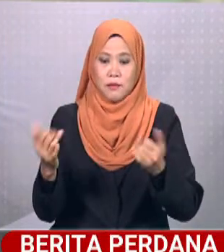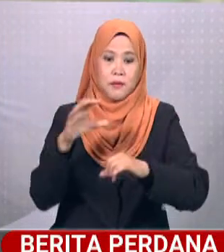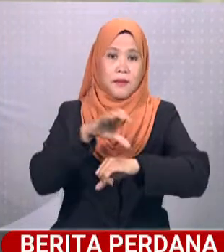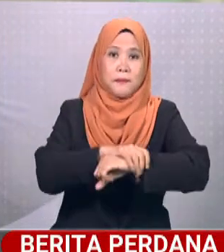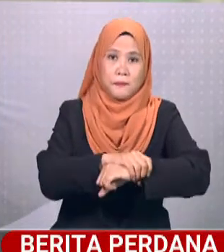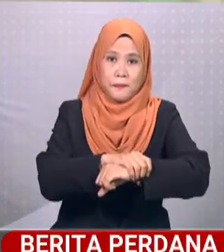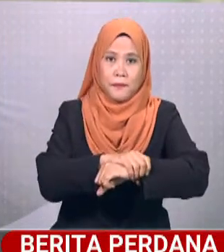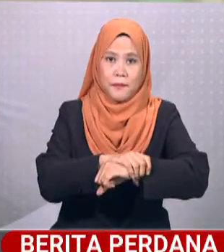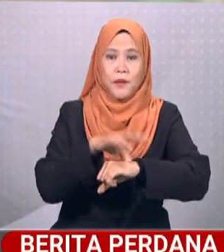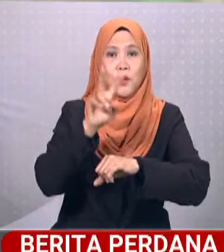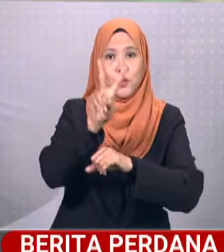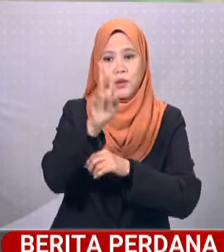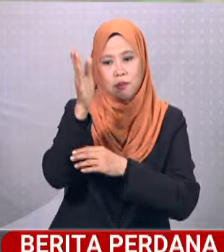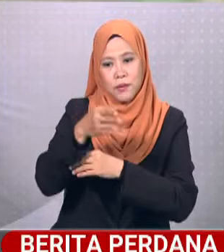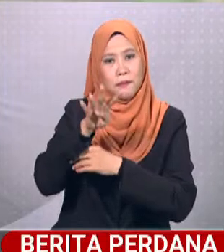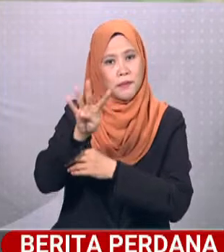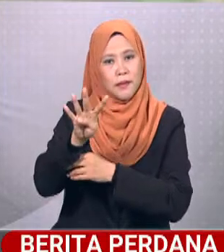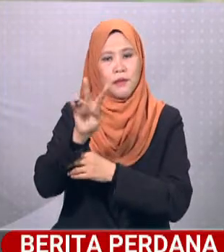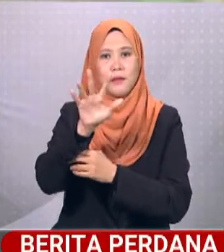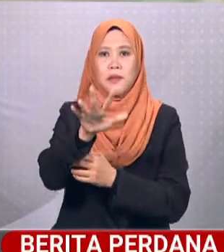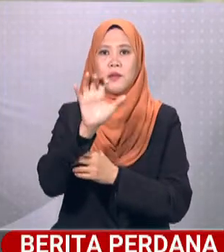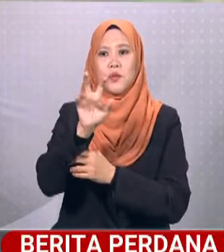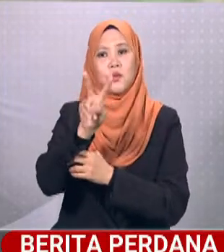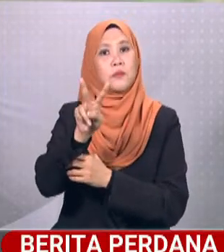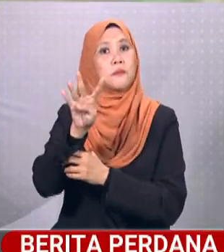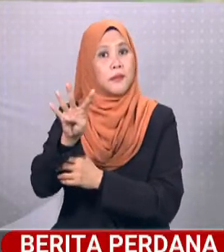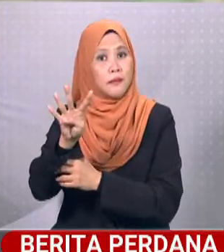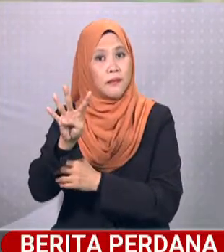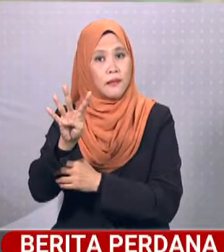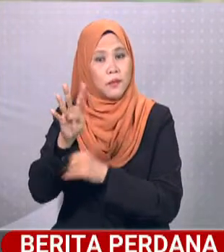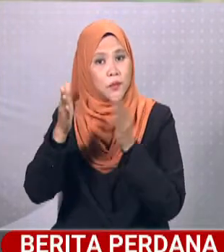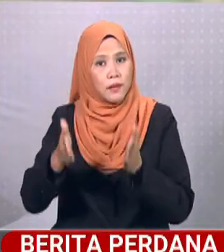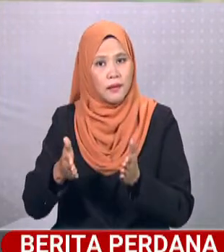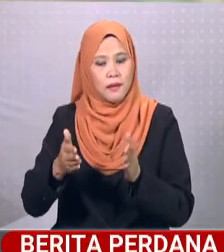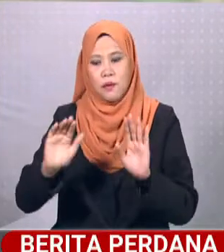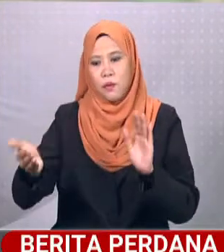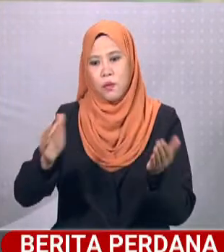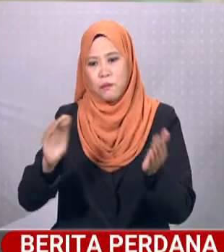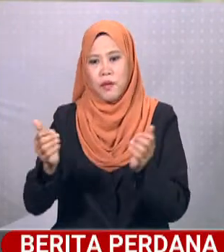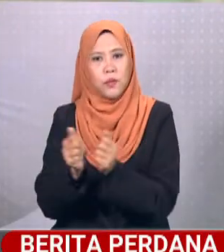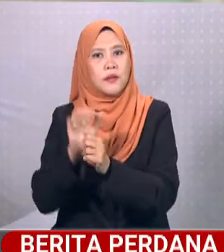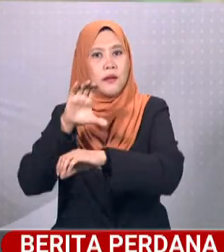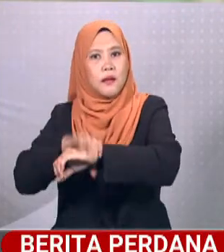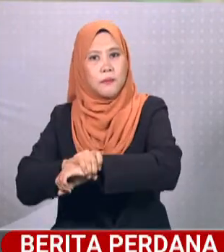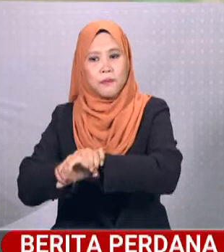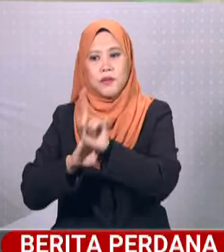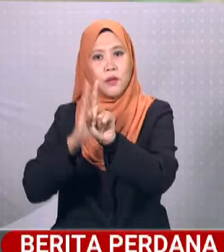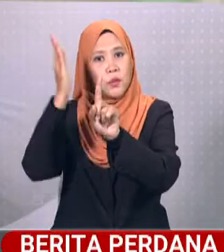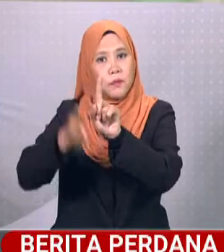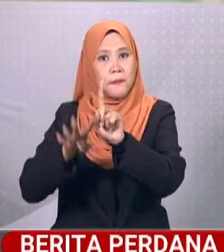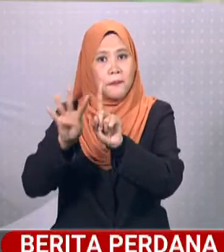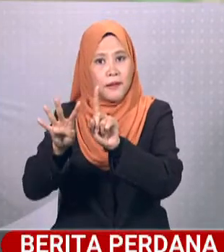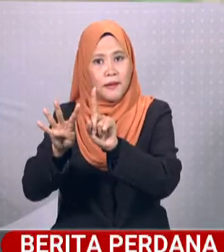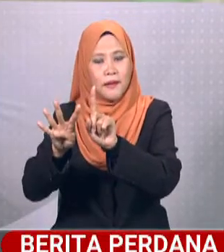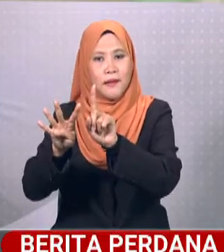tangkapan 2 April adalah 524 berbanding dengan tangkapan pada 1 April